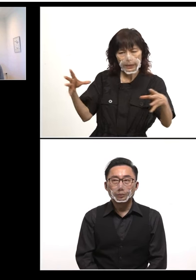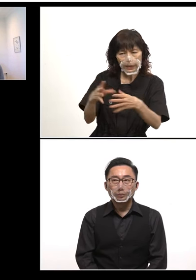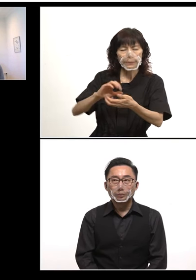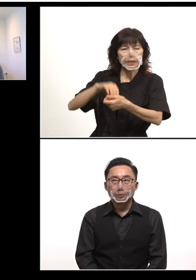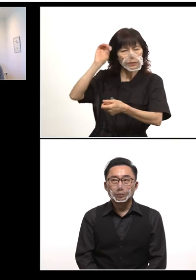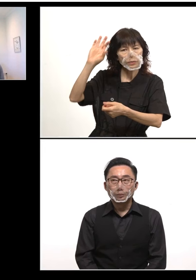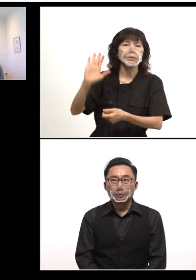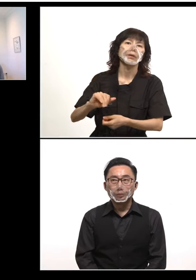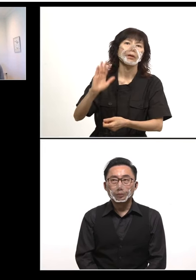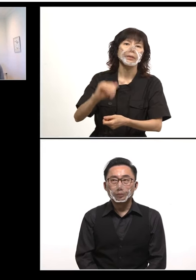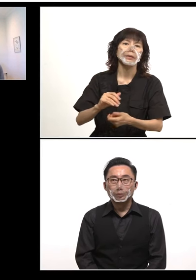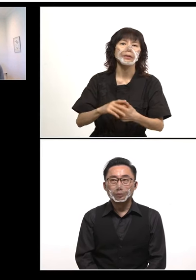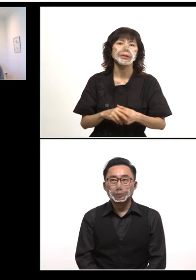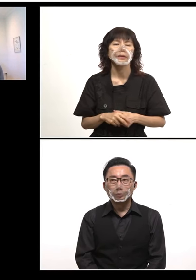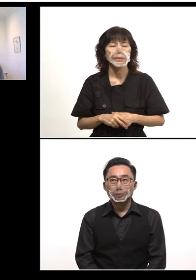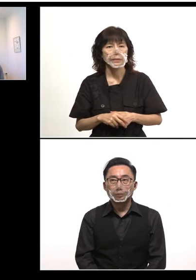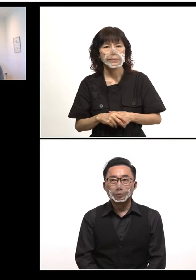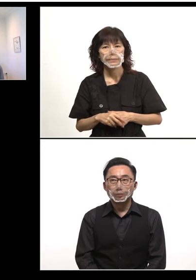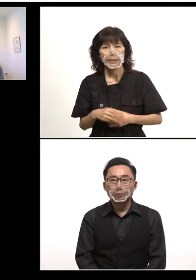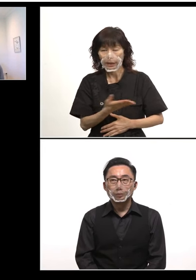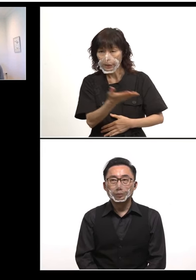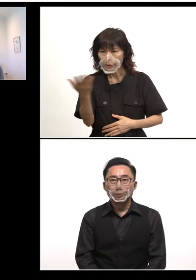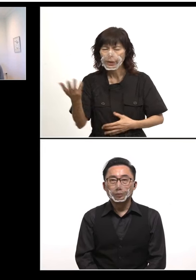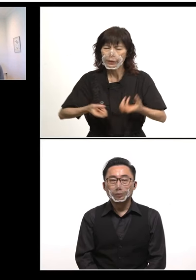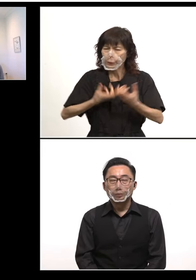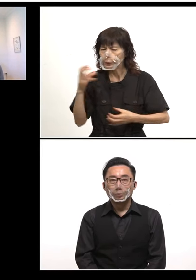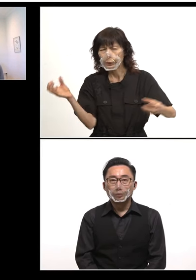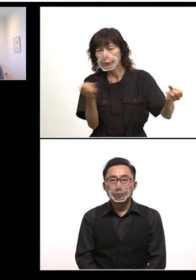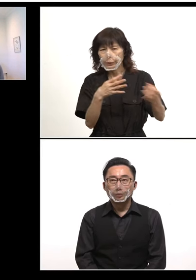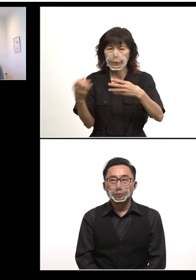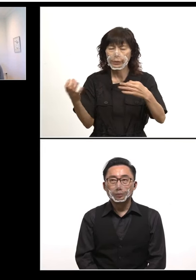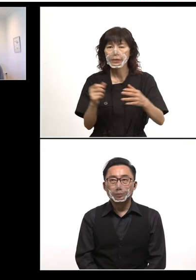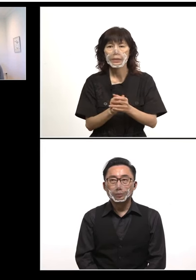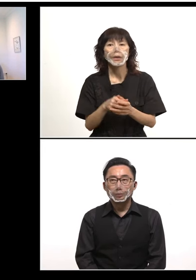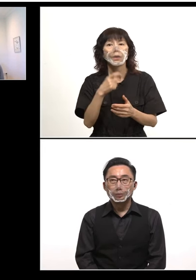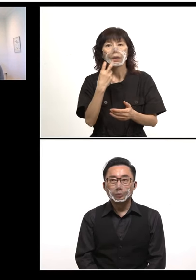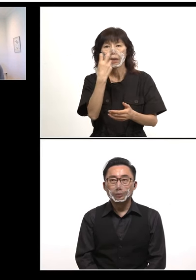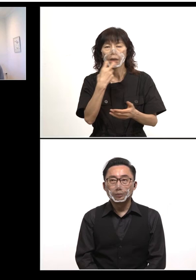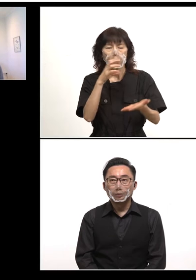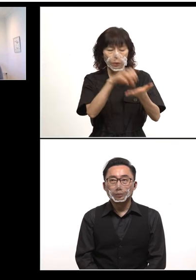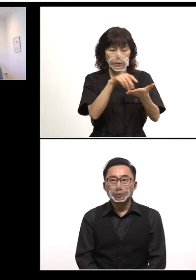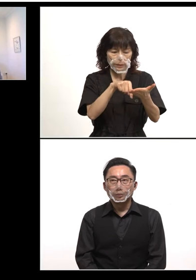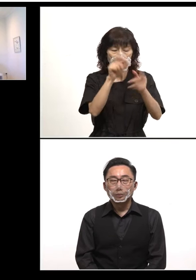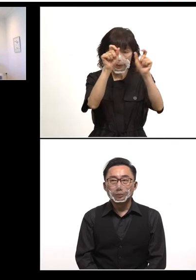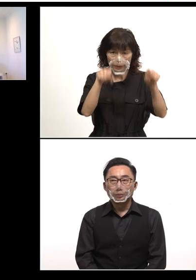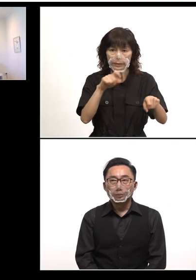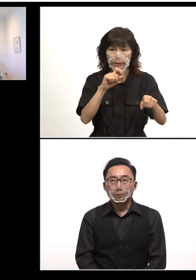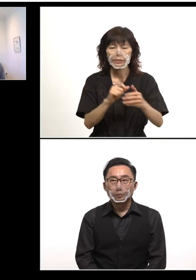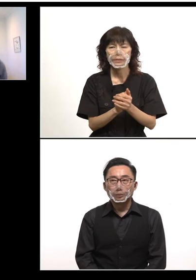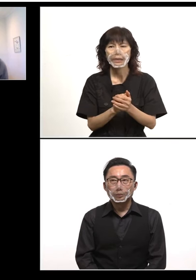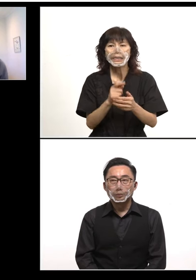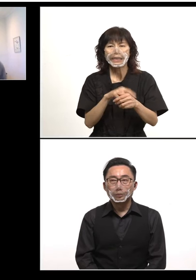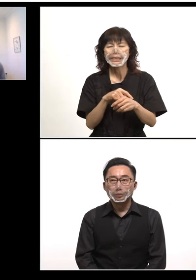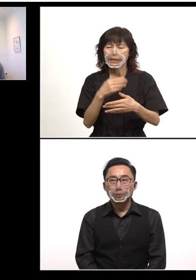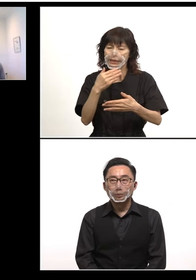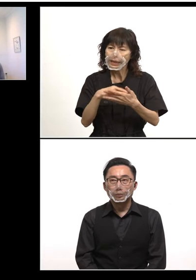咯。 在大家很踴躍地討論的時候，在個 chat box 都很多問題，我想將我們的時間縮短一